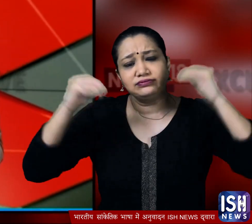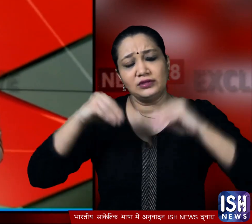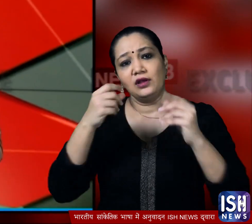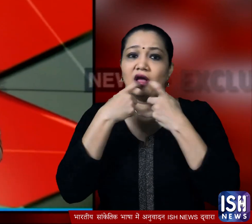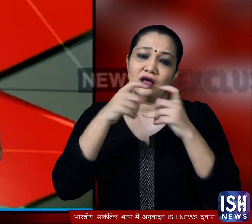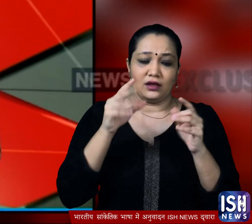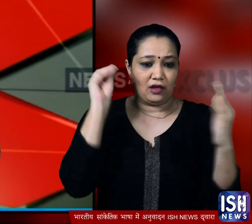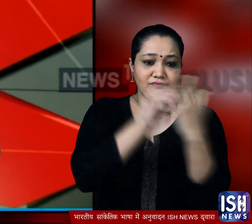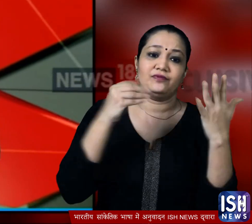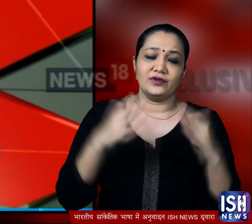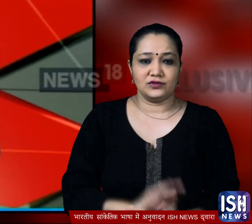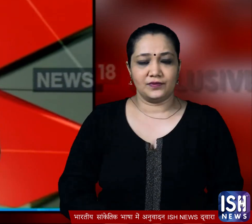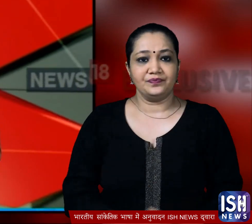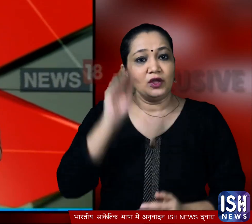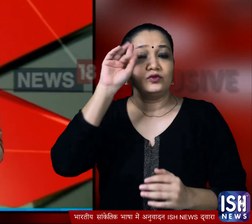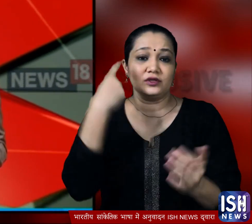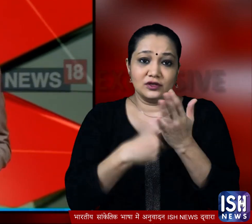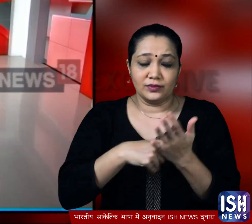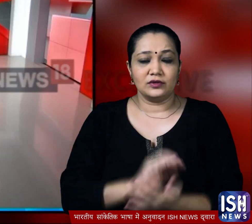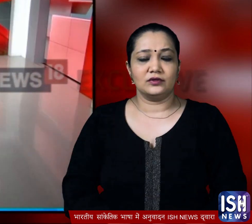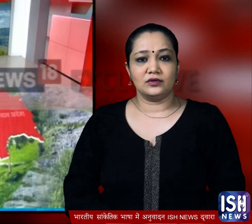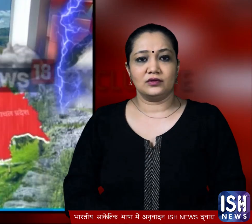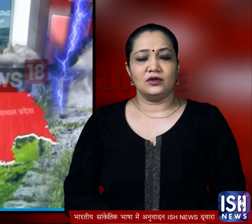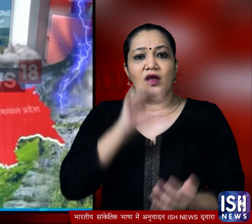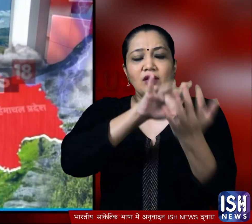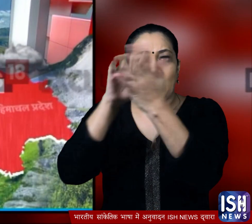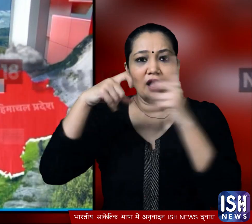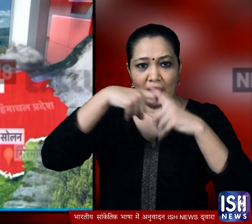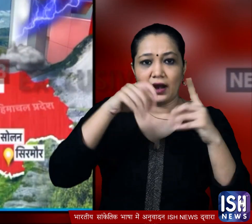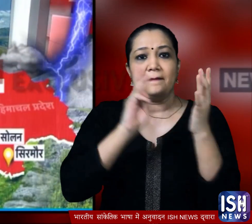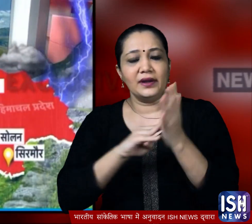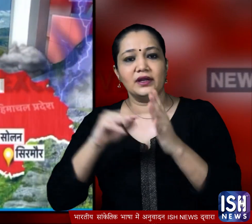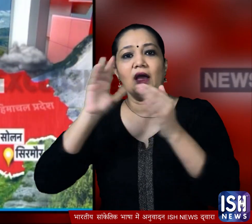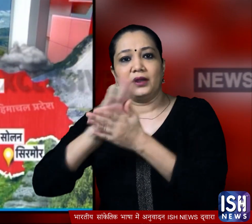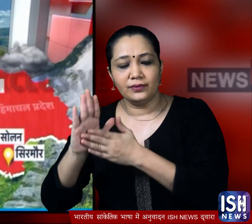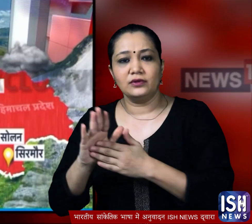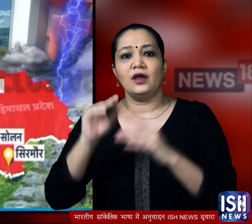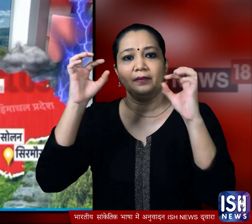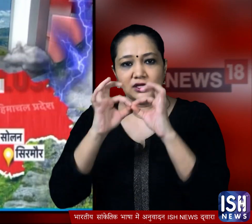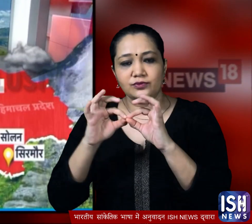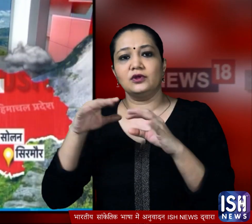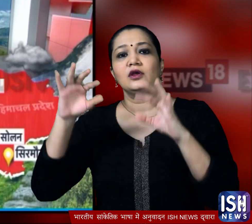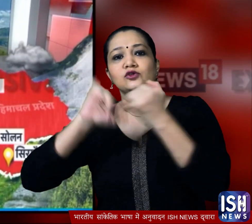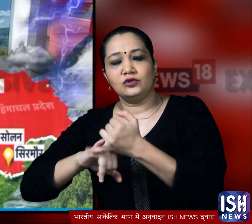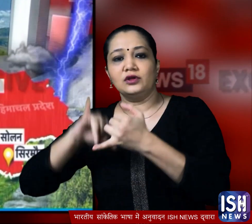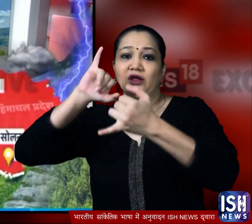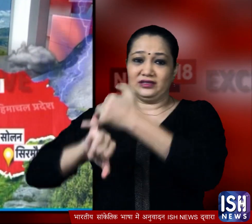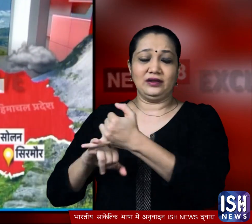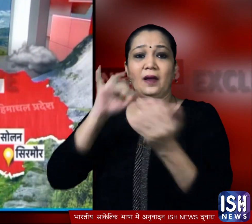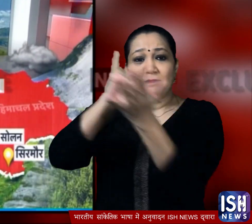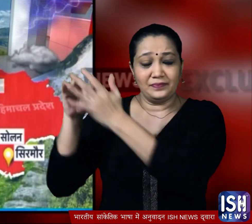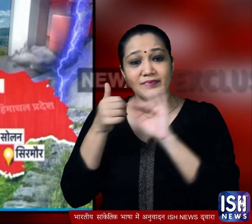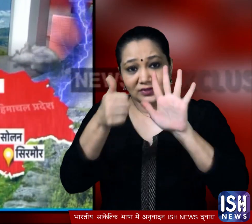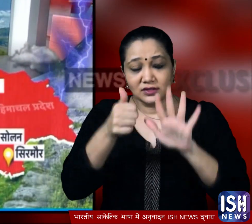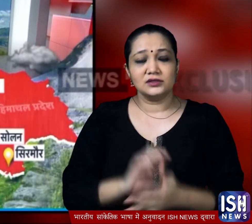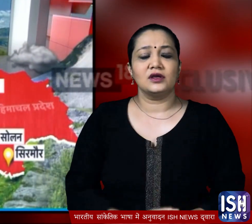बारिश का अलर्ट जारी कर दिया। न्यूज़ 18 के रणवीर सिंह की रिपोर्ट है कि राज्य के कांगड़ा, मंडी, हमीरपुर, बिलासपुर, सोलन और सिरमौर जिलों